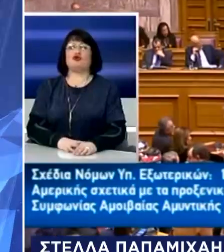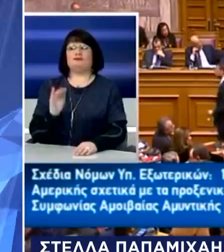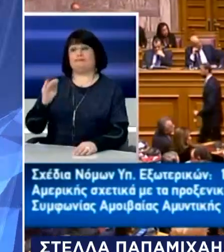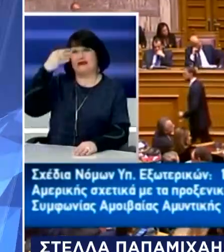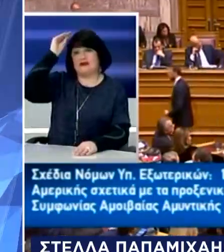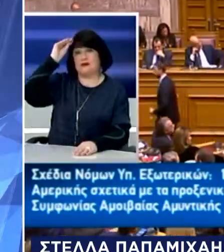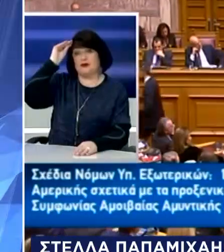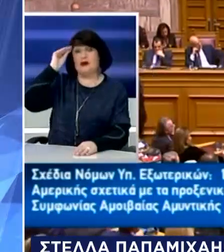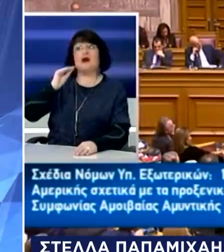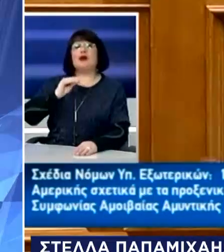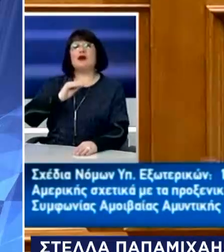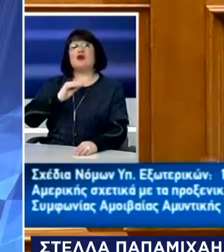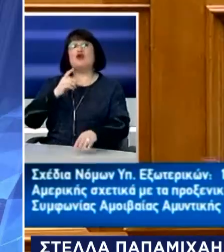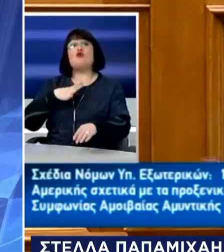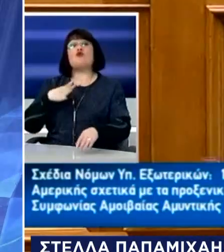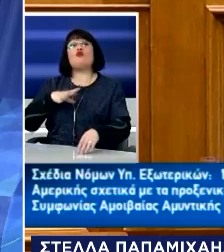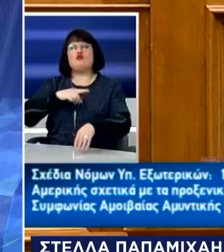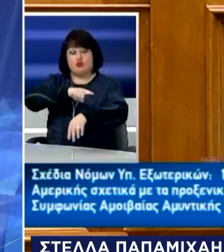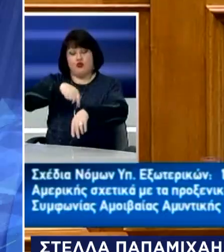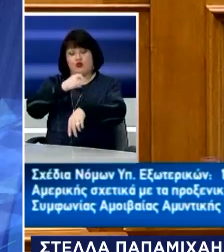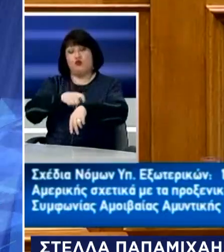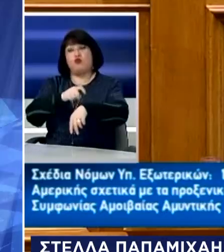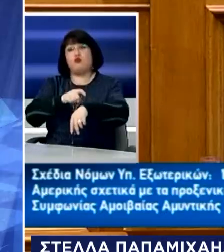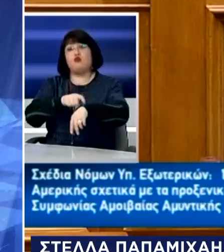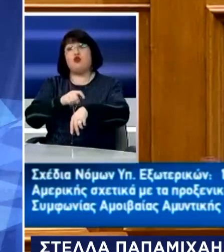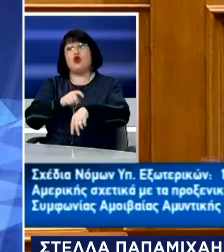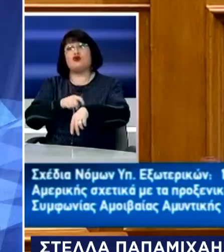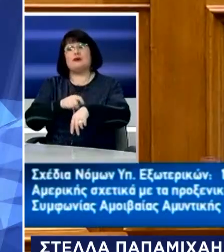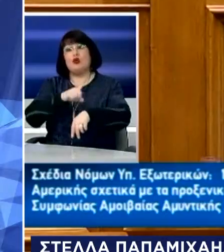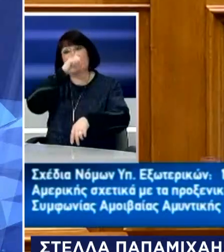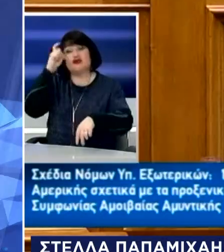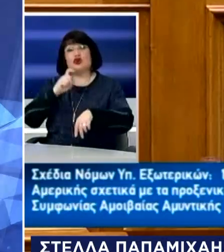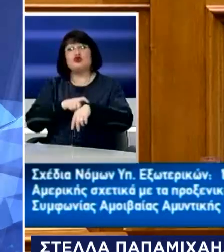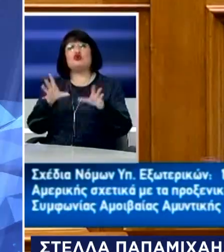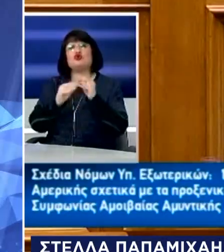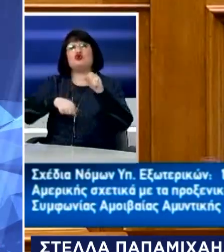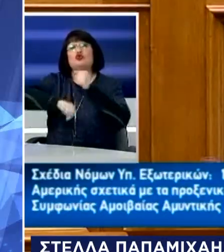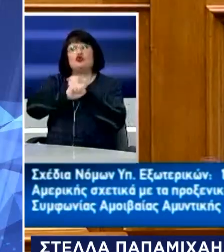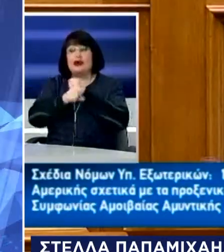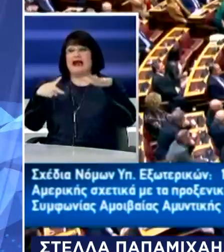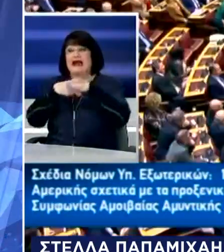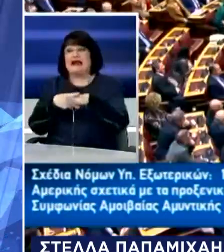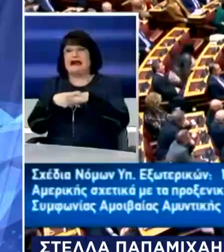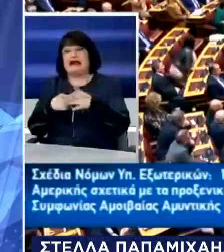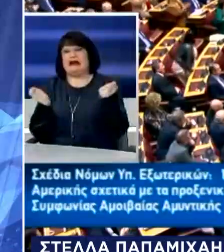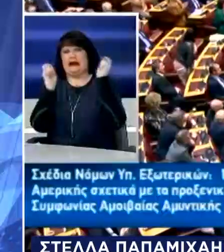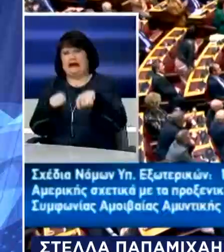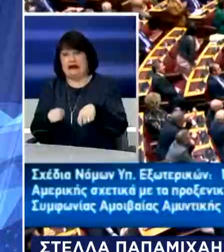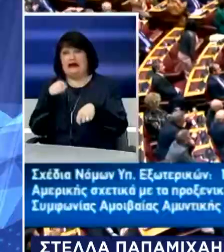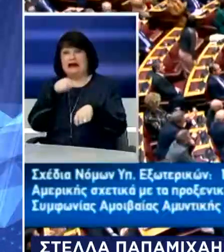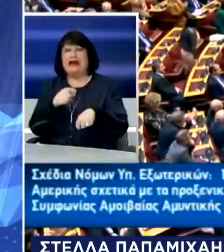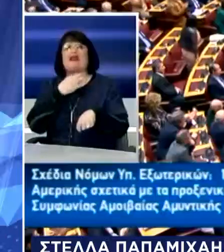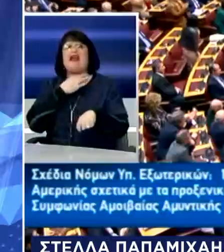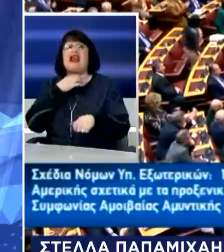τώρα υποκριτικά δηλώνει ότι θα ψηφίσει παρόν, και τον Αλέξη Τσίπρα να απαντά ότι στις παρούσες συνθήκες αυτή η συμφωνία δεν